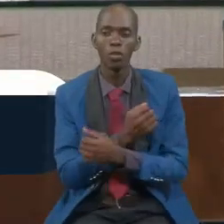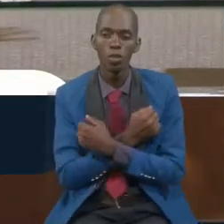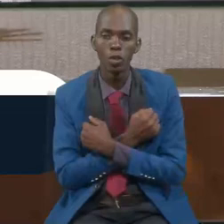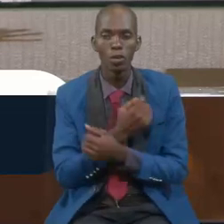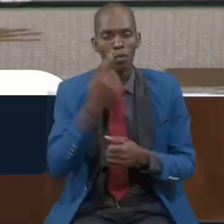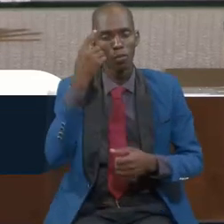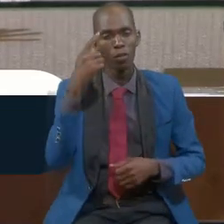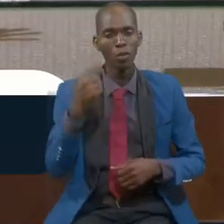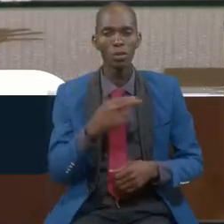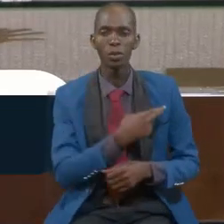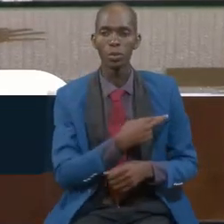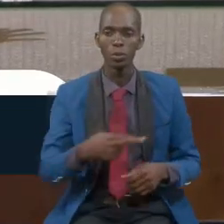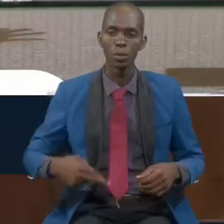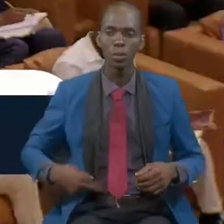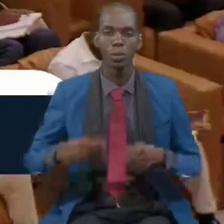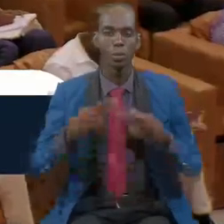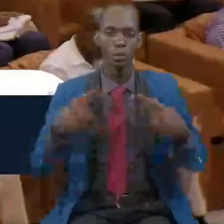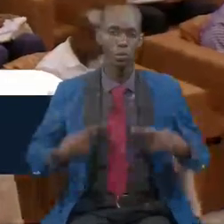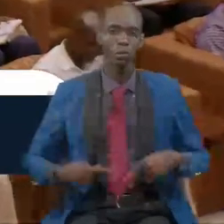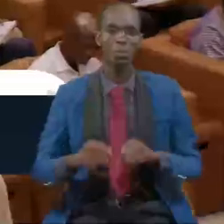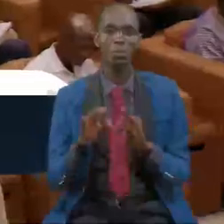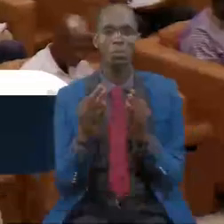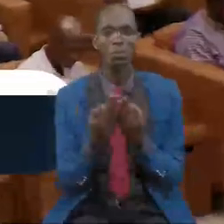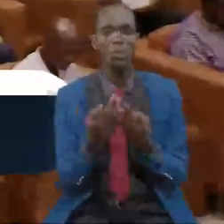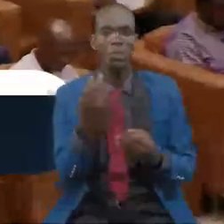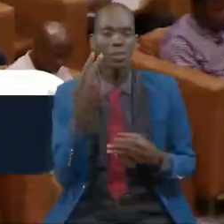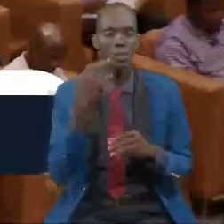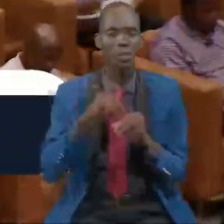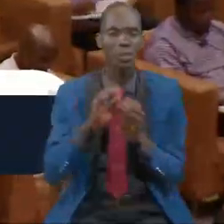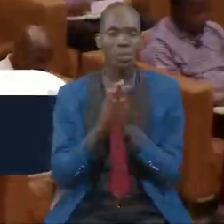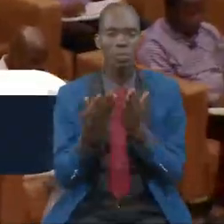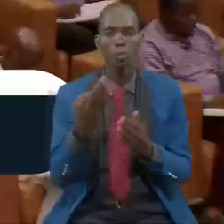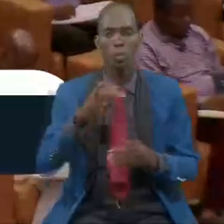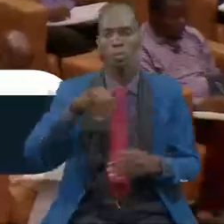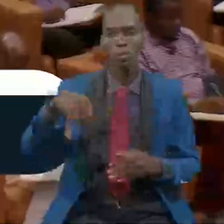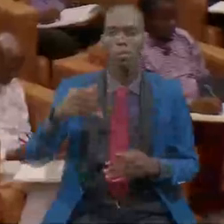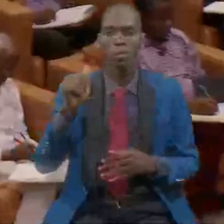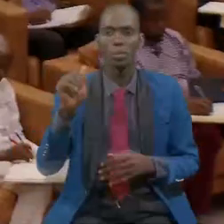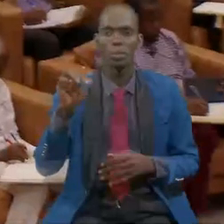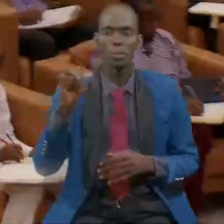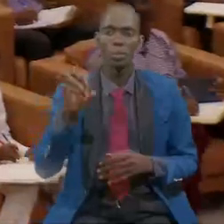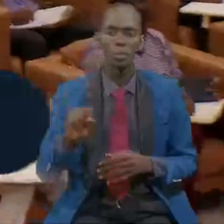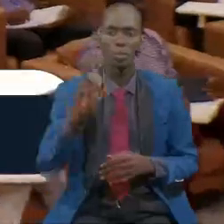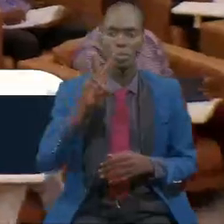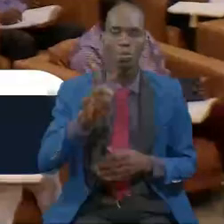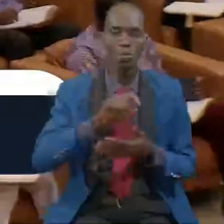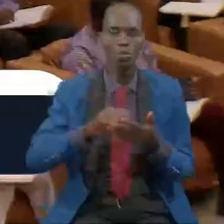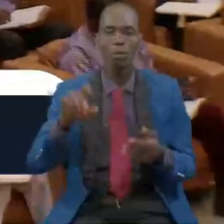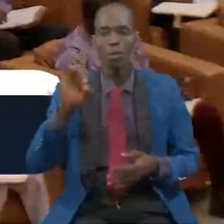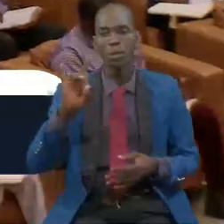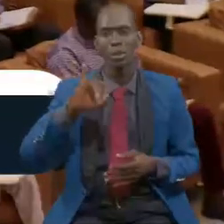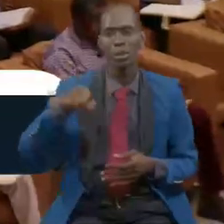d'amour pour le sacerdoce royal. Nous allons à Jacques chapitre